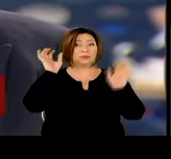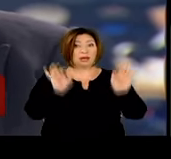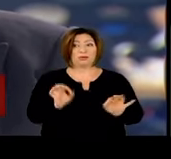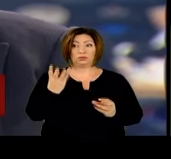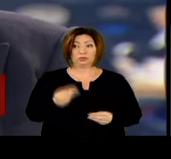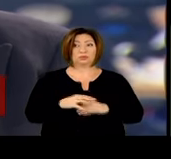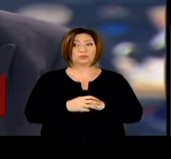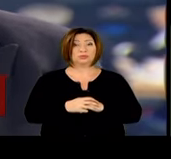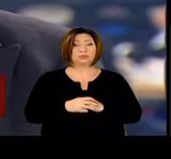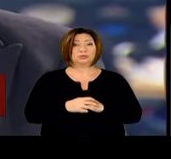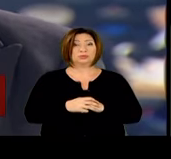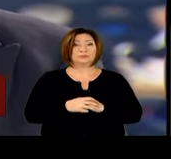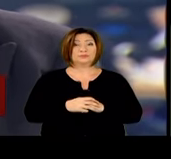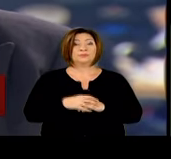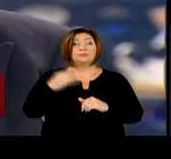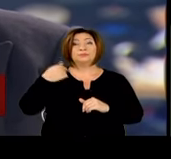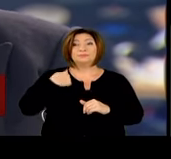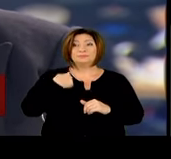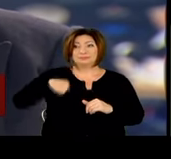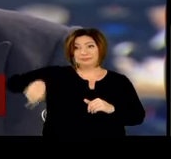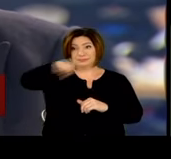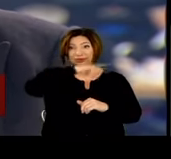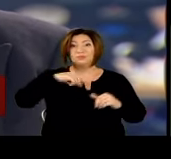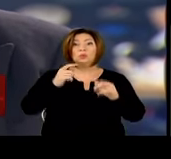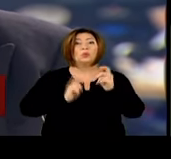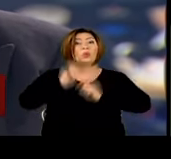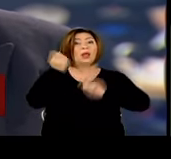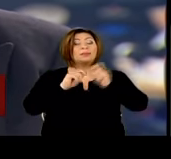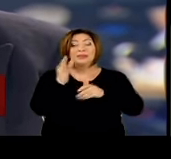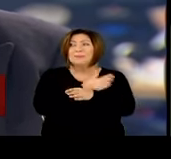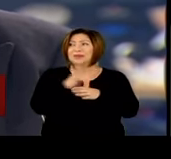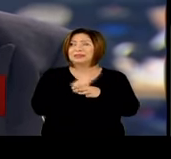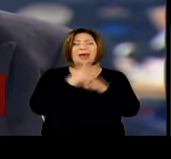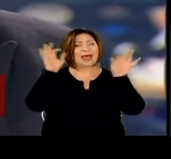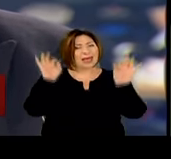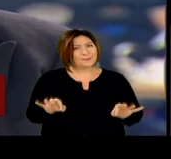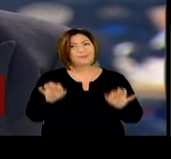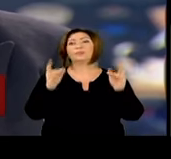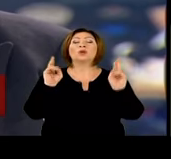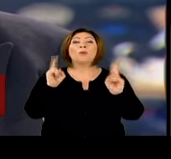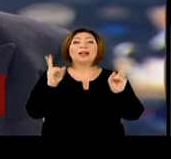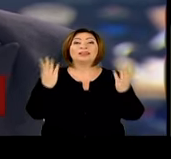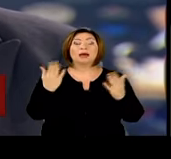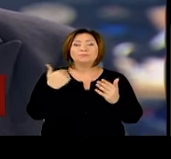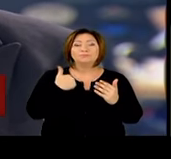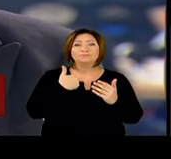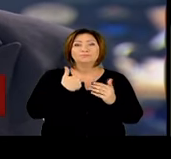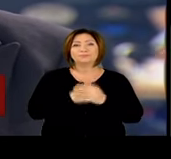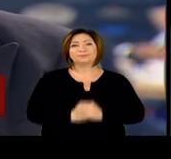edindik şu arada. Ve bizim kullandığımız malzemeler hep genelde bende